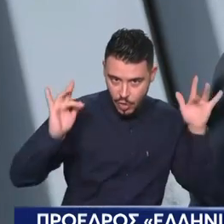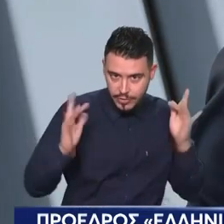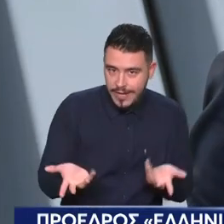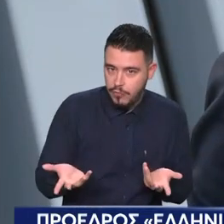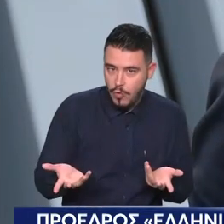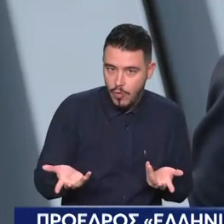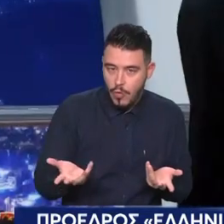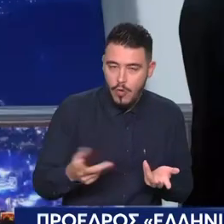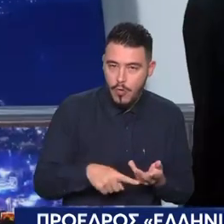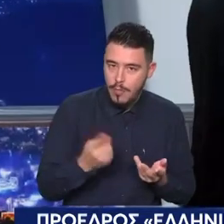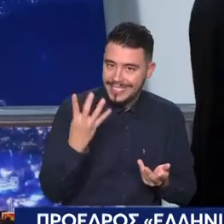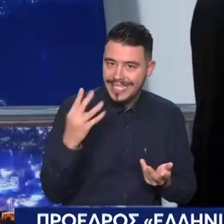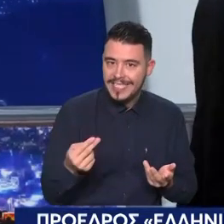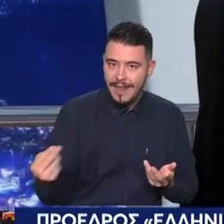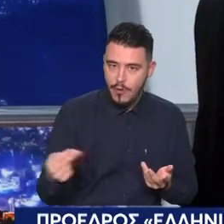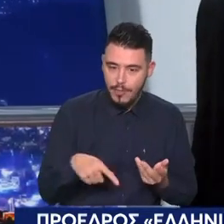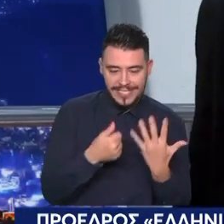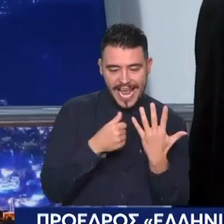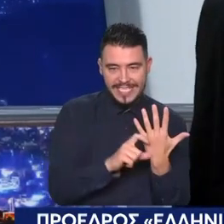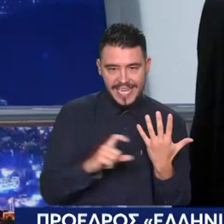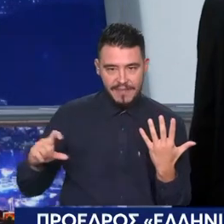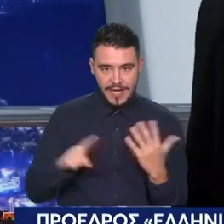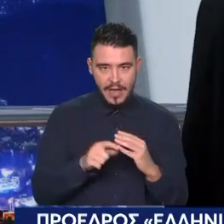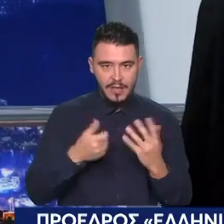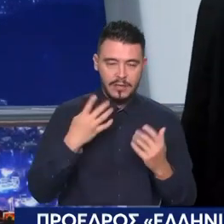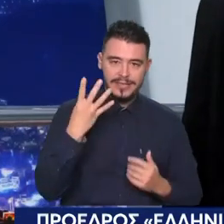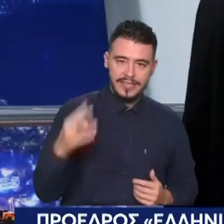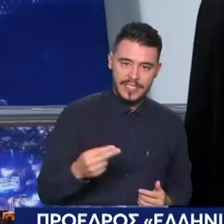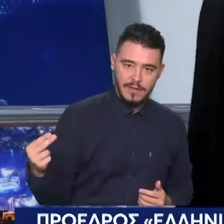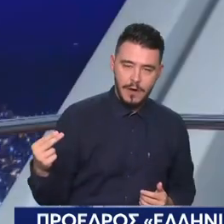Πού είναι η κυβέρνηση. Το βλέπετε ότι το διακονούμε κάθε μέρα. Πού είναι, σας το ξέρετε, το λέτε. Αλλά τι, ακούει η κυβέρνηση. Για τα πρόσθετα.